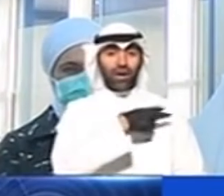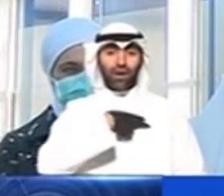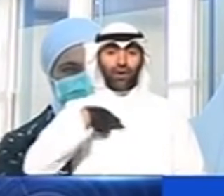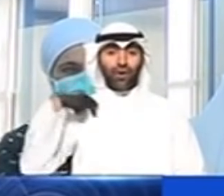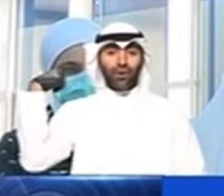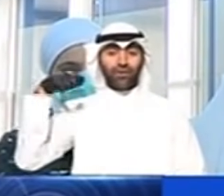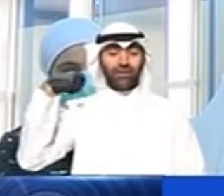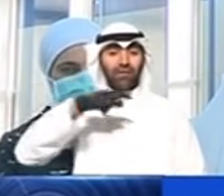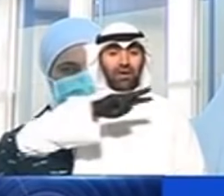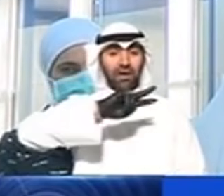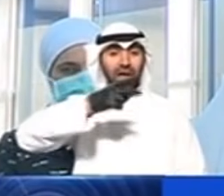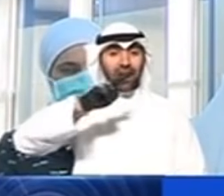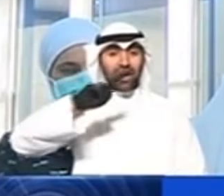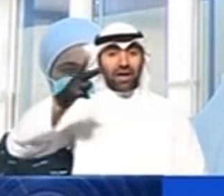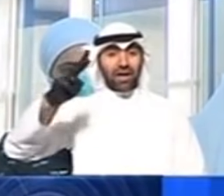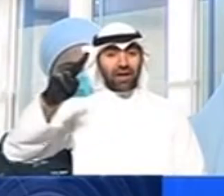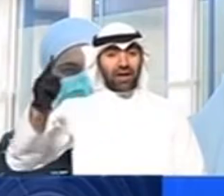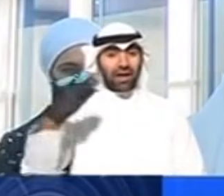لمتابعة